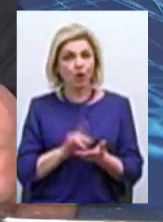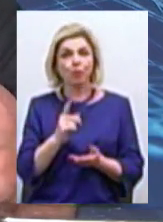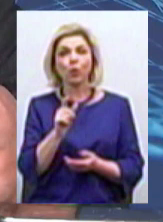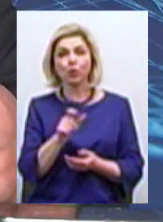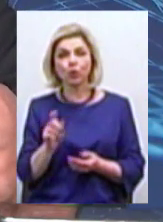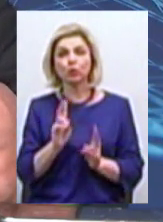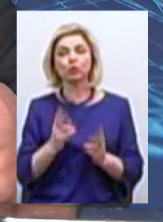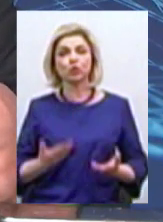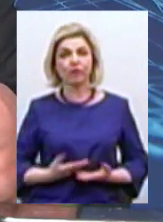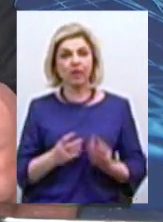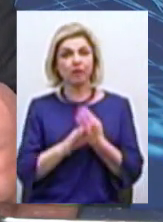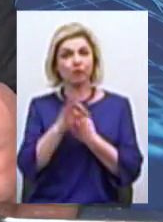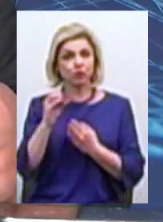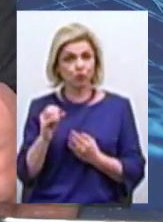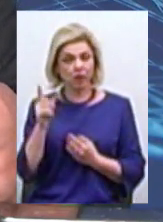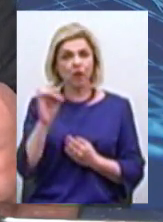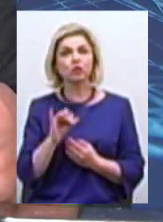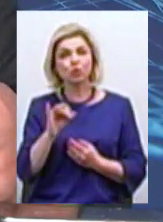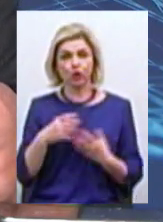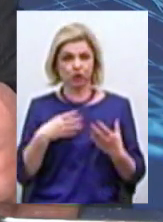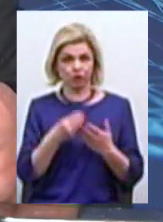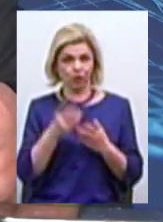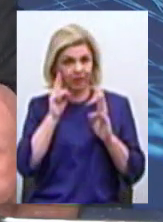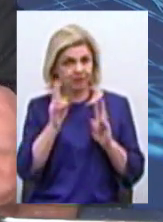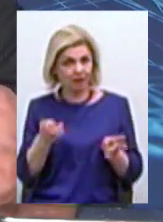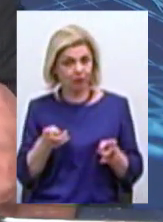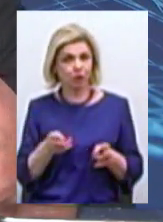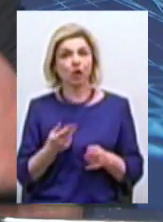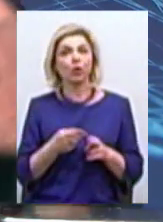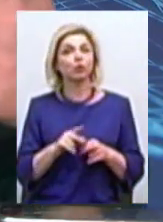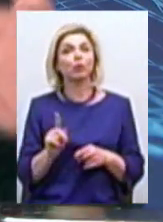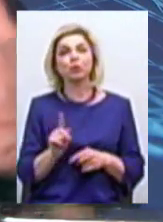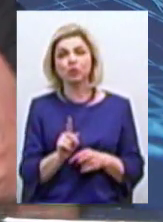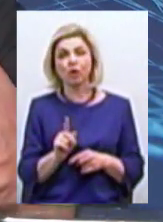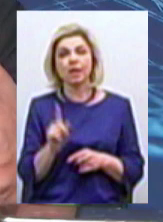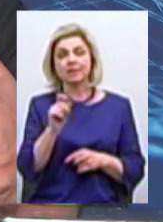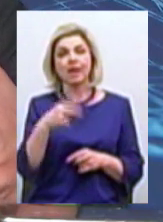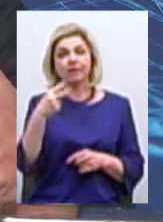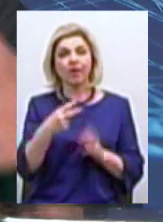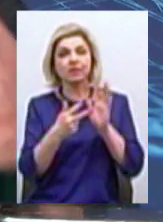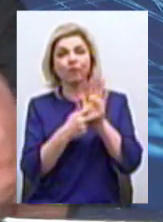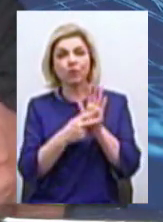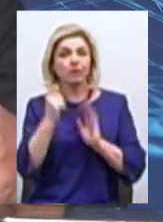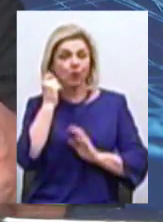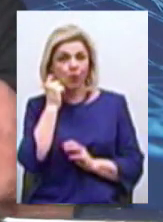які живуть на Сході, вони просто історії свої не знають. Тому що за 28